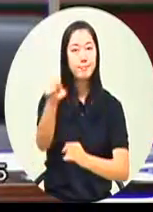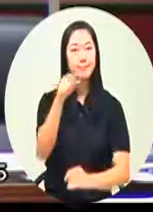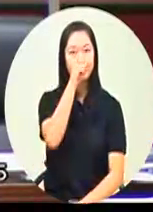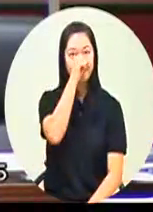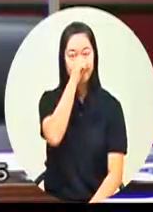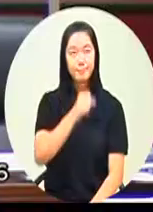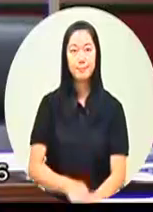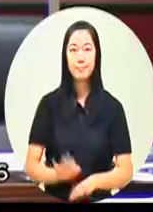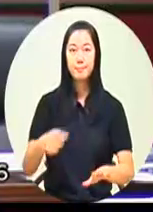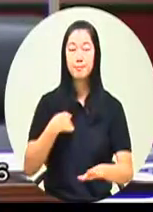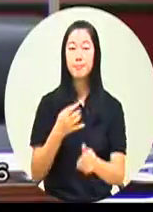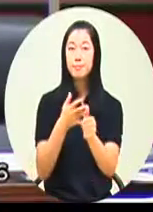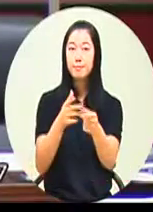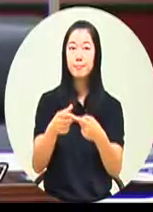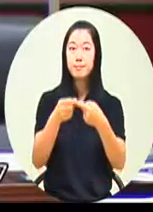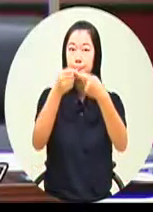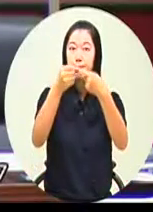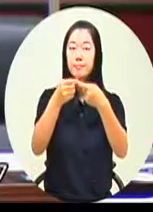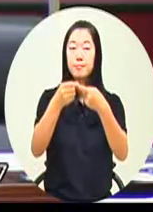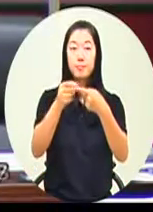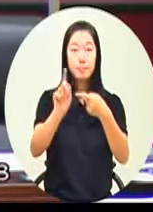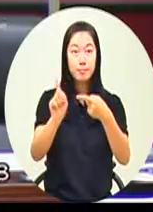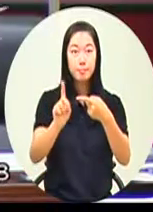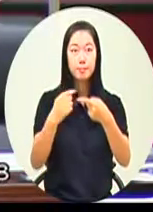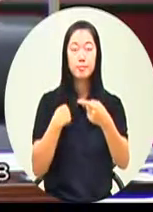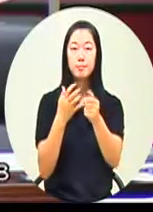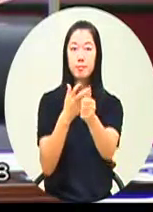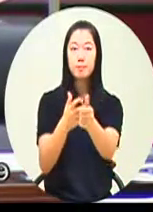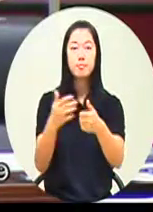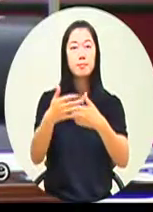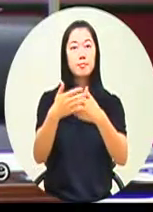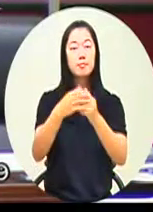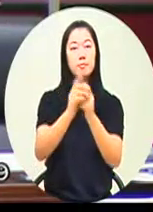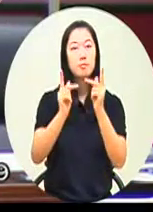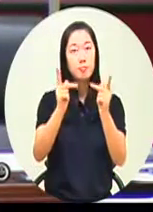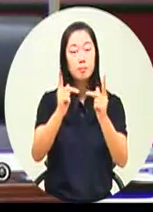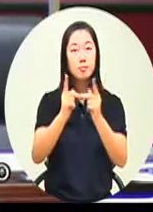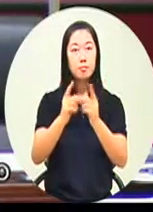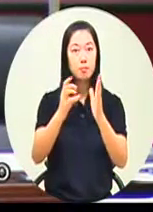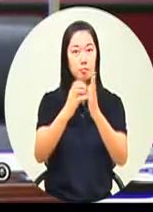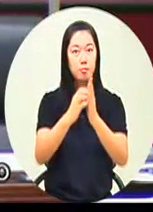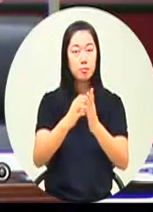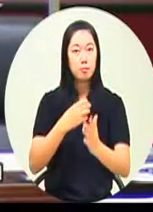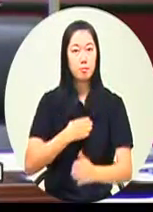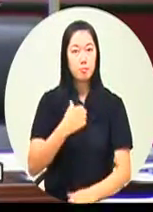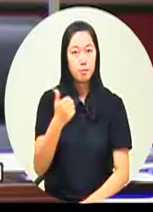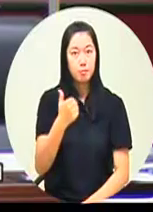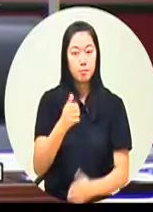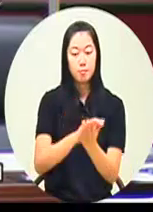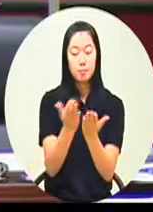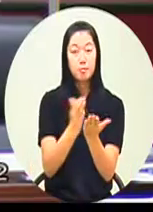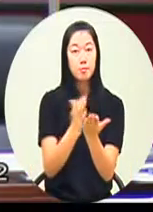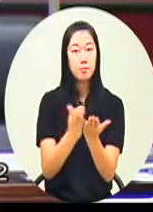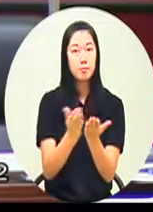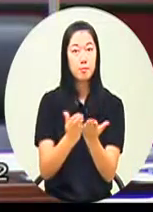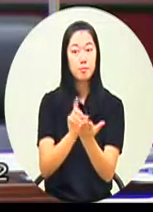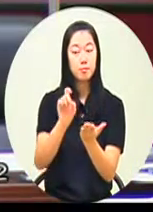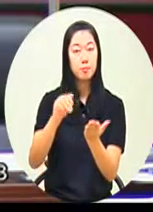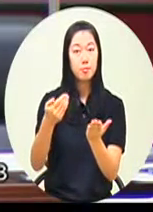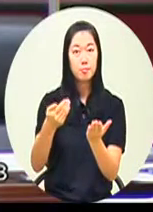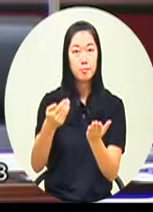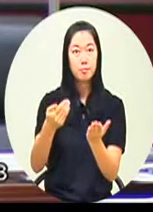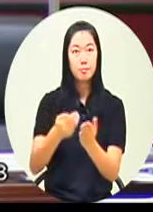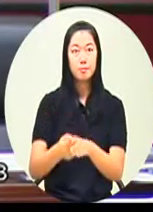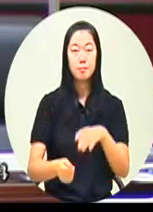的第一个问题是来请教捷运局吴局长，根据早上报告第19页，西万